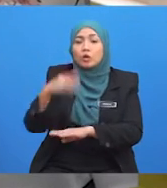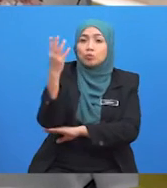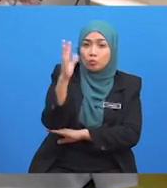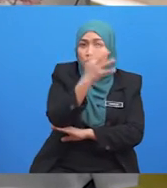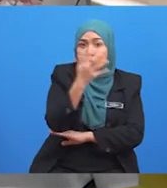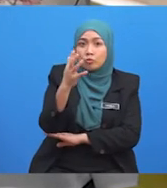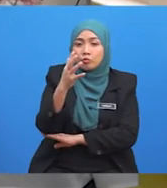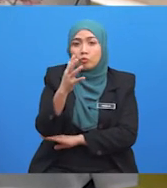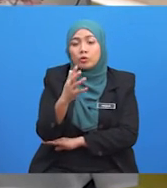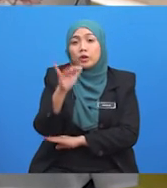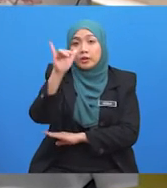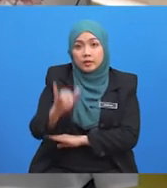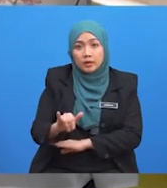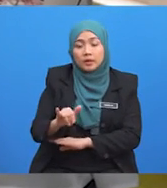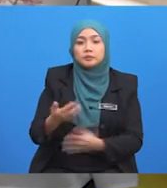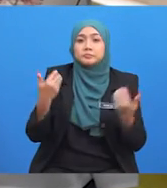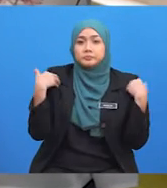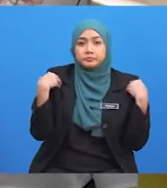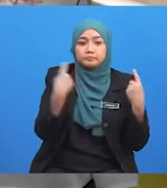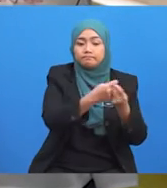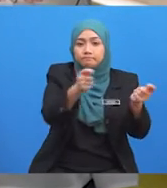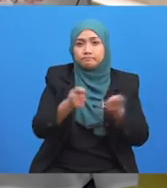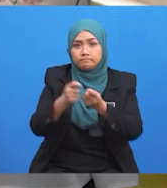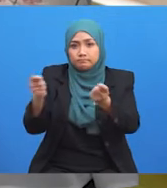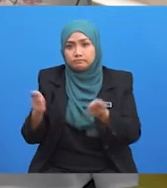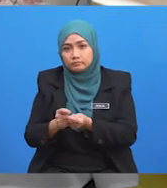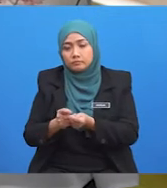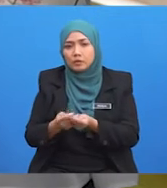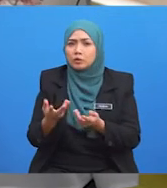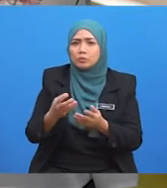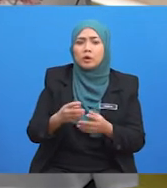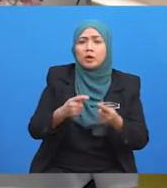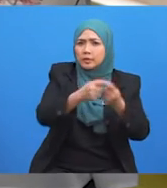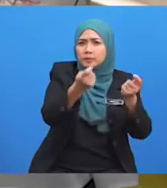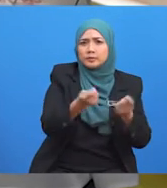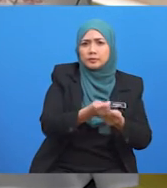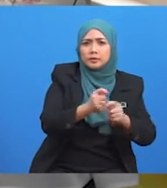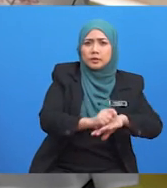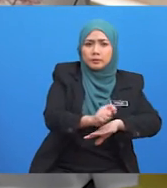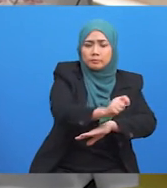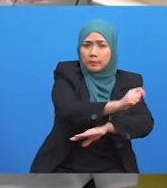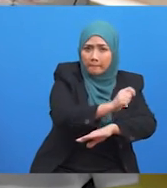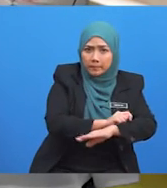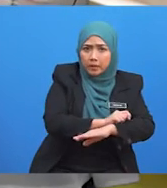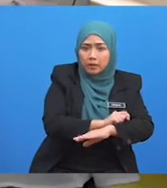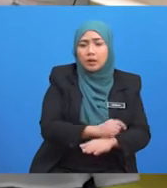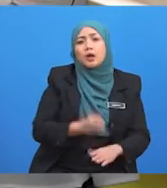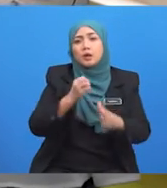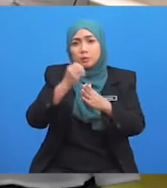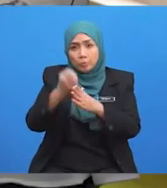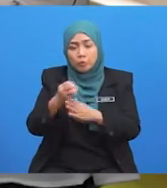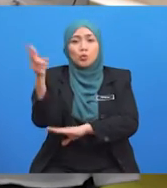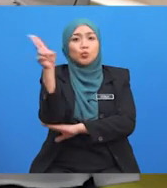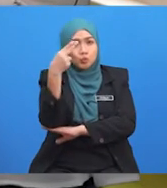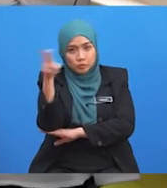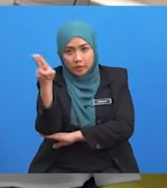tempat yang kita lawati seperti taman rekreasi dan hutan simpanan. Betul